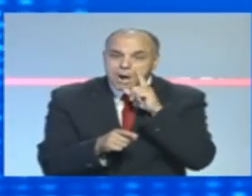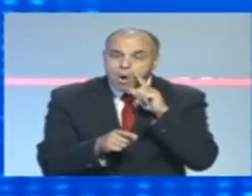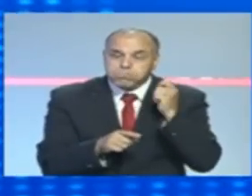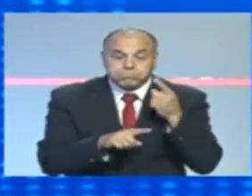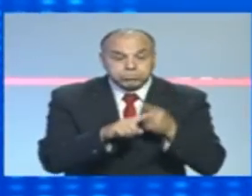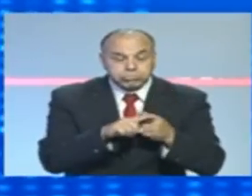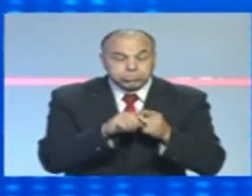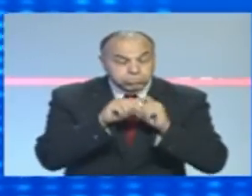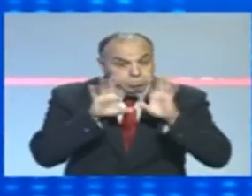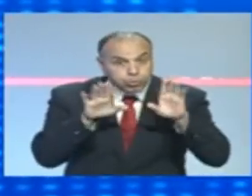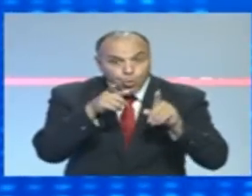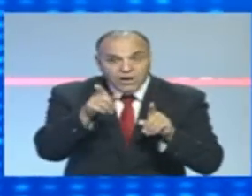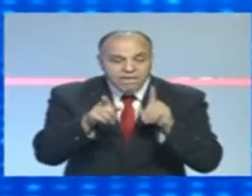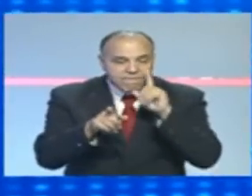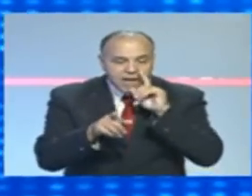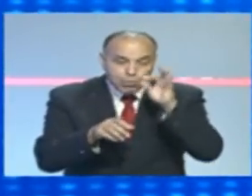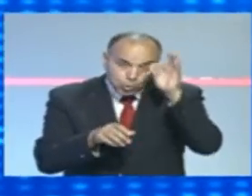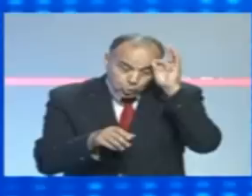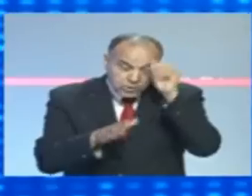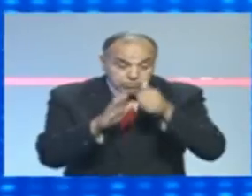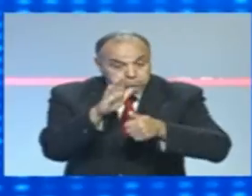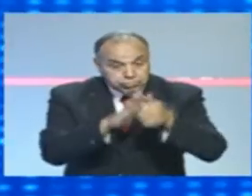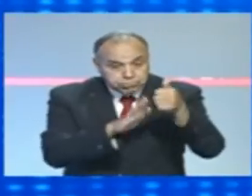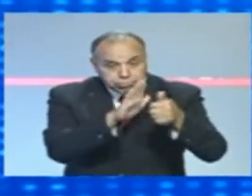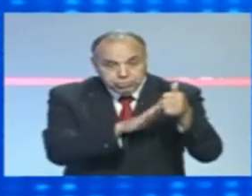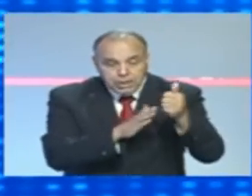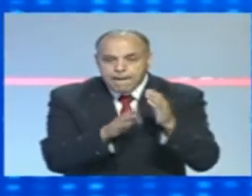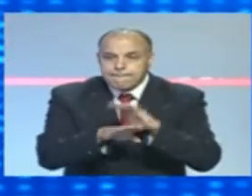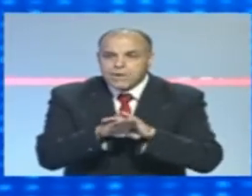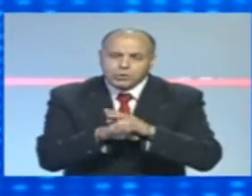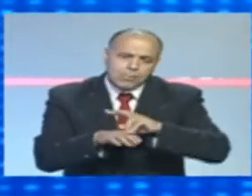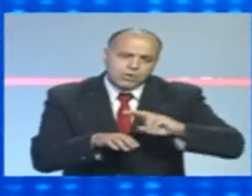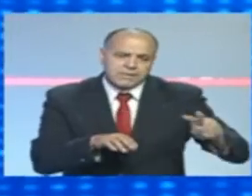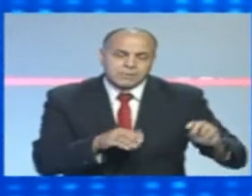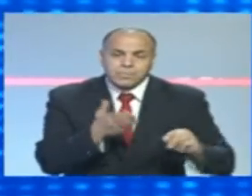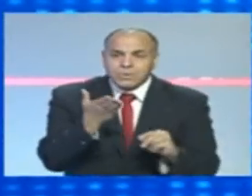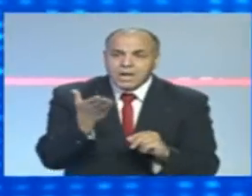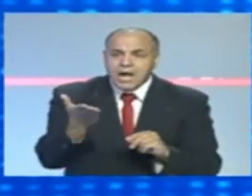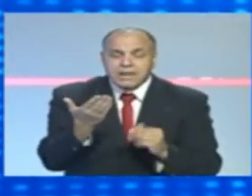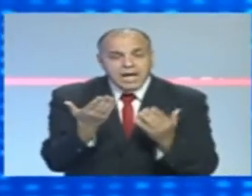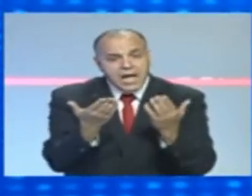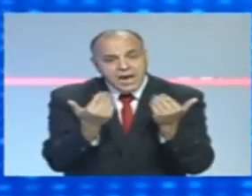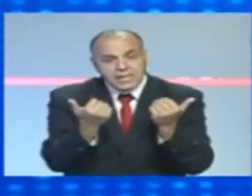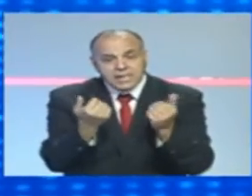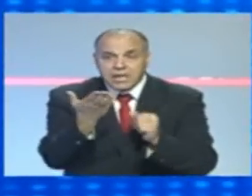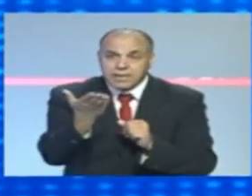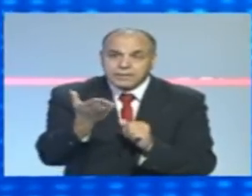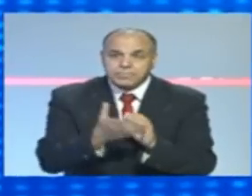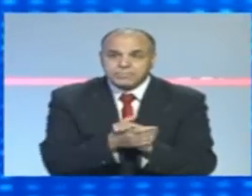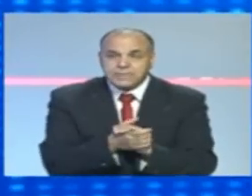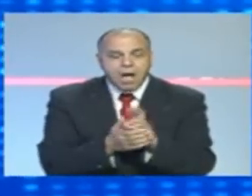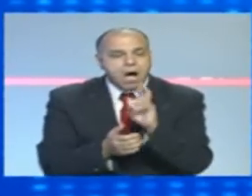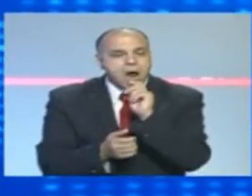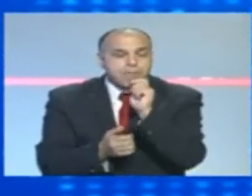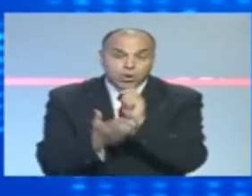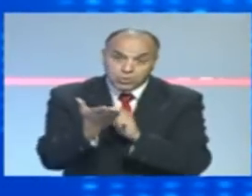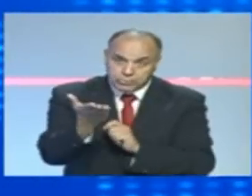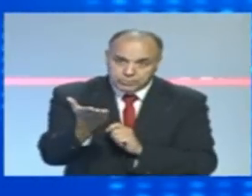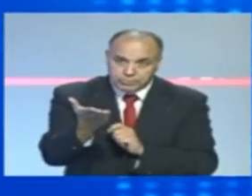لتسليط الضوء على النساء التونسيات الرائدات في مجالات مختلفه وفي انتظار هذا ال التقارير